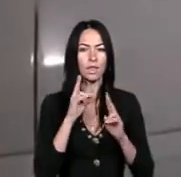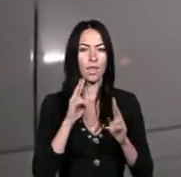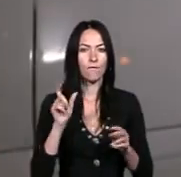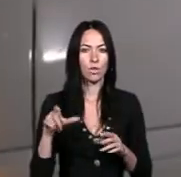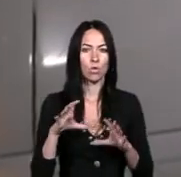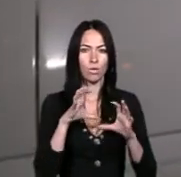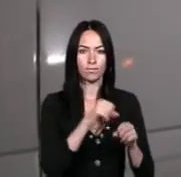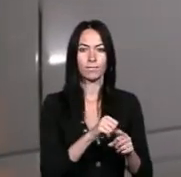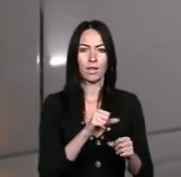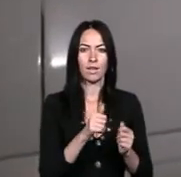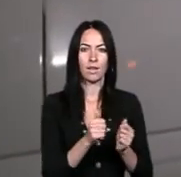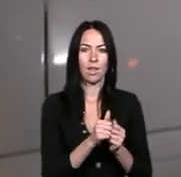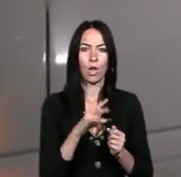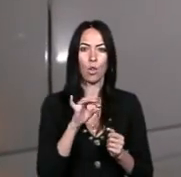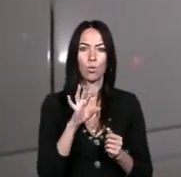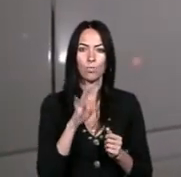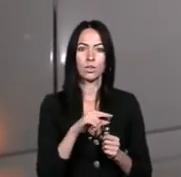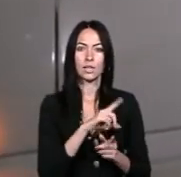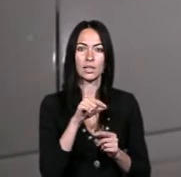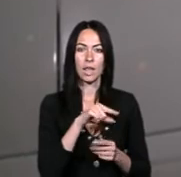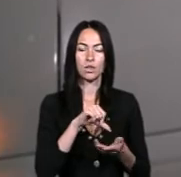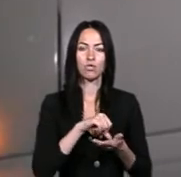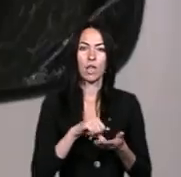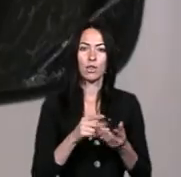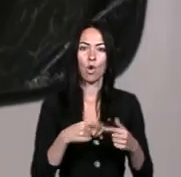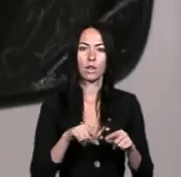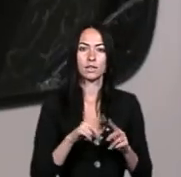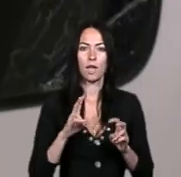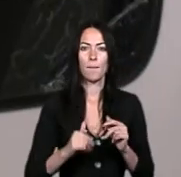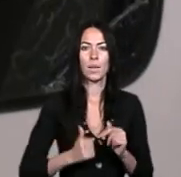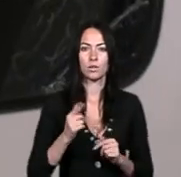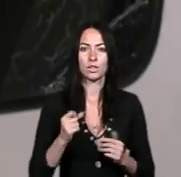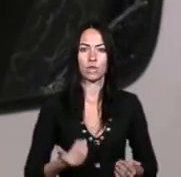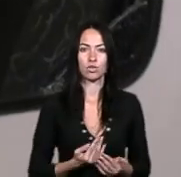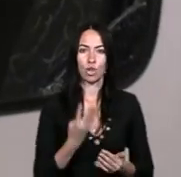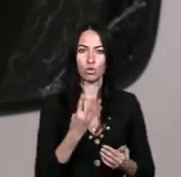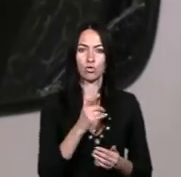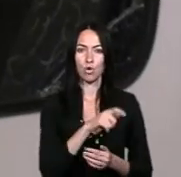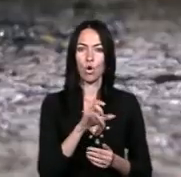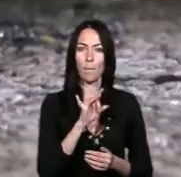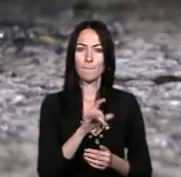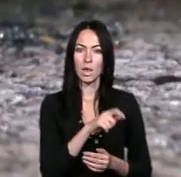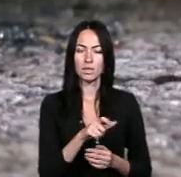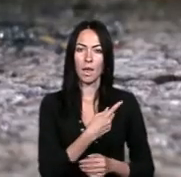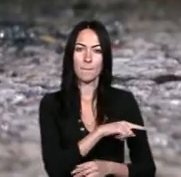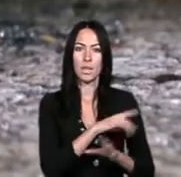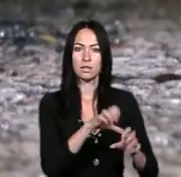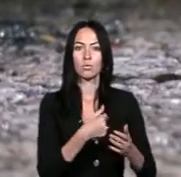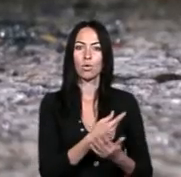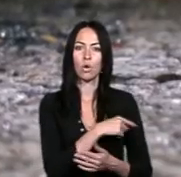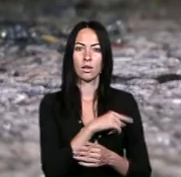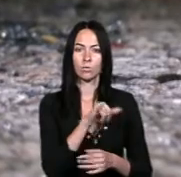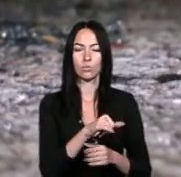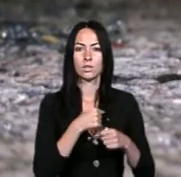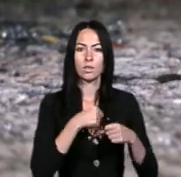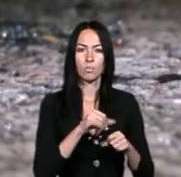розтрощили поблизу Люботина, їхали члени організації «Патріоти за життя». 4 пасажирів бусу медики забрали до лікарні з чисельними забоями